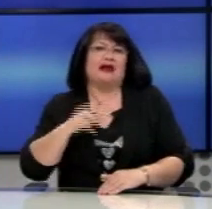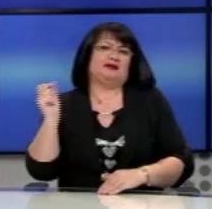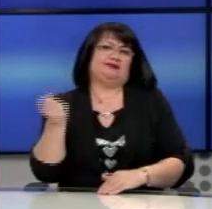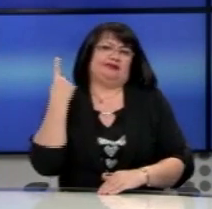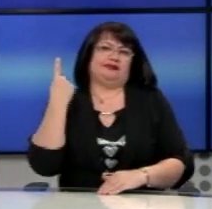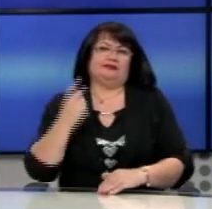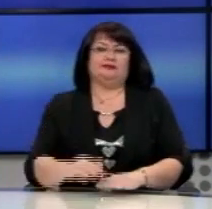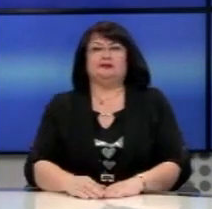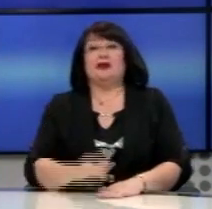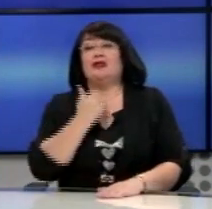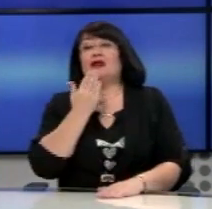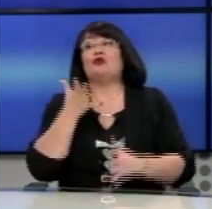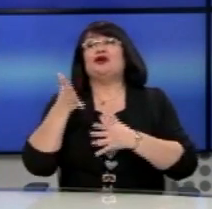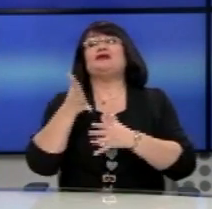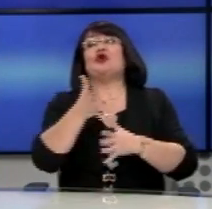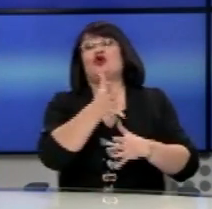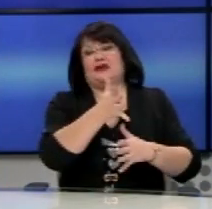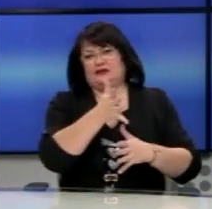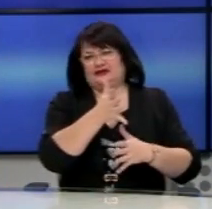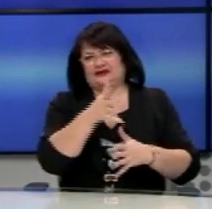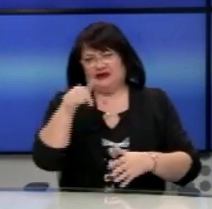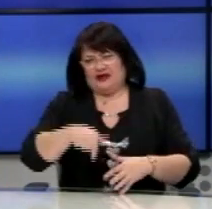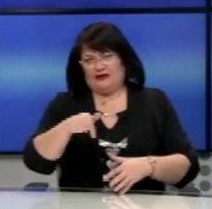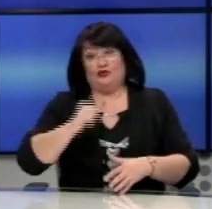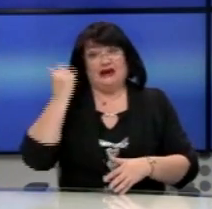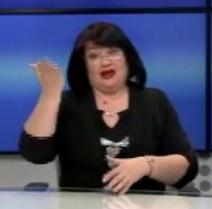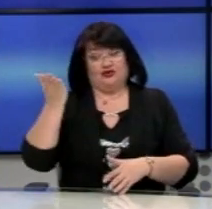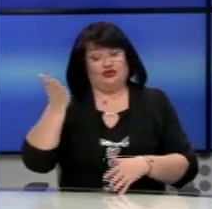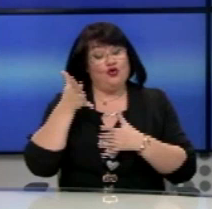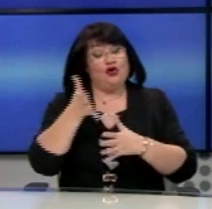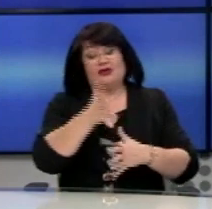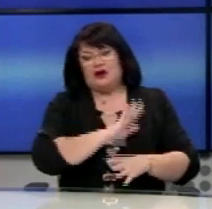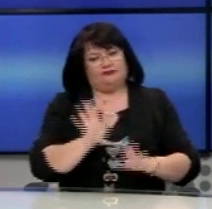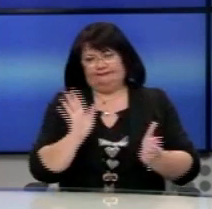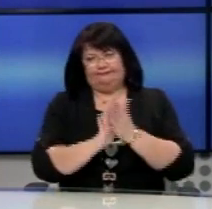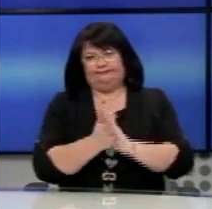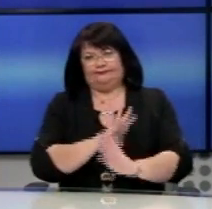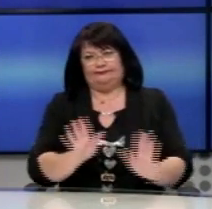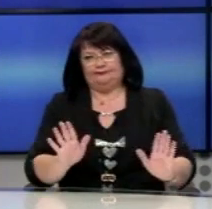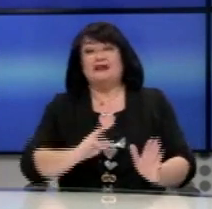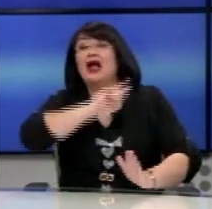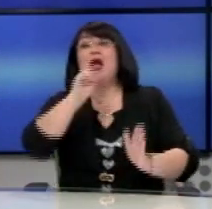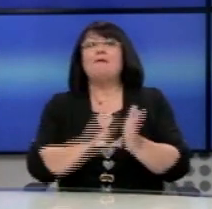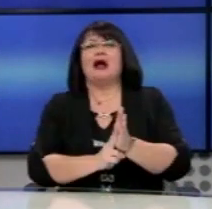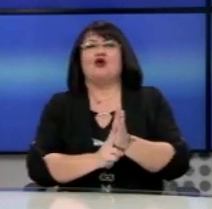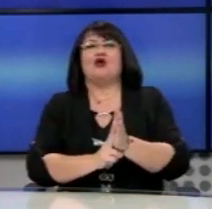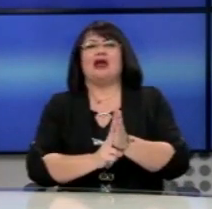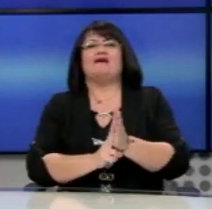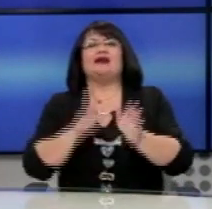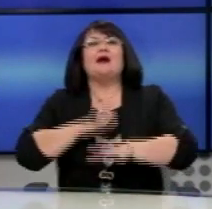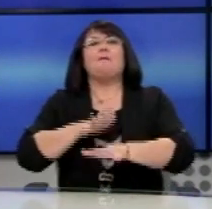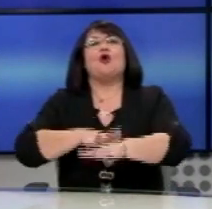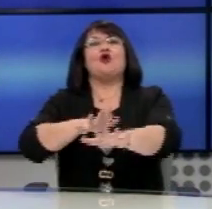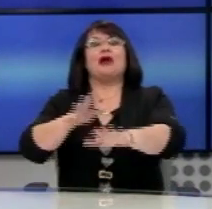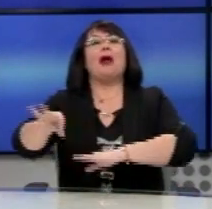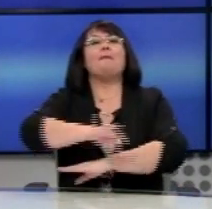μπορείτε λοιπόν να κοροϊδέψετε κανέναν, ούτε εδώ μέσα, ούτε έξω από αυτή την αίθουσα. Η απαγόρευση της πορείας για το